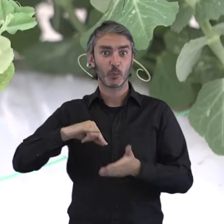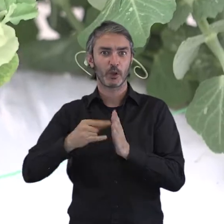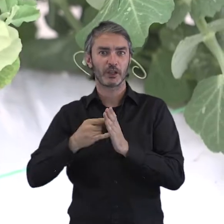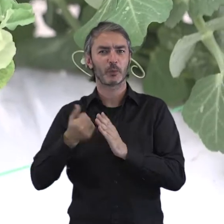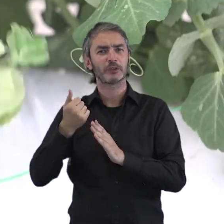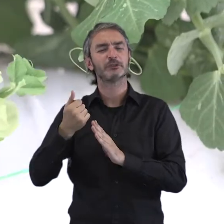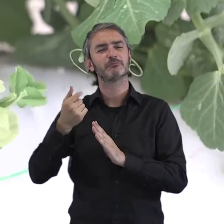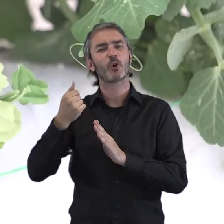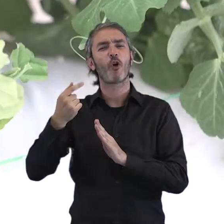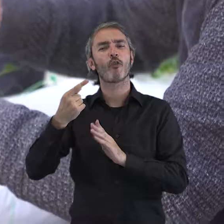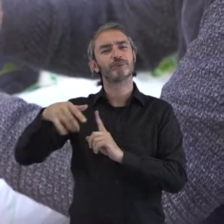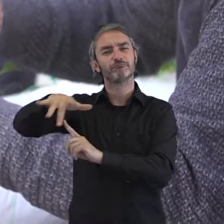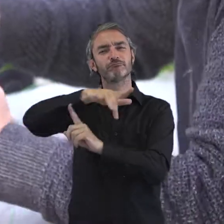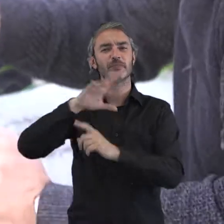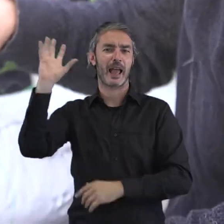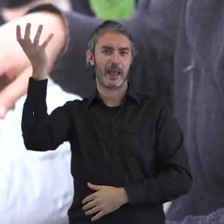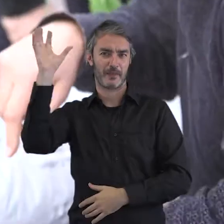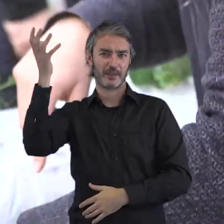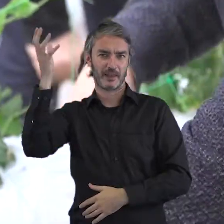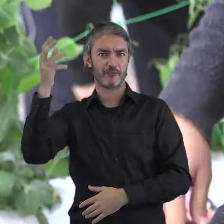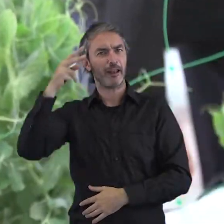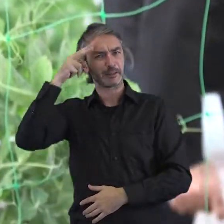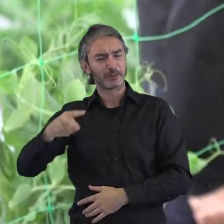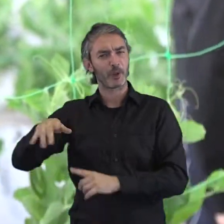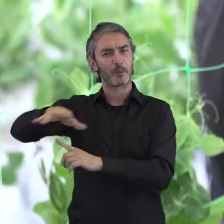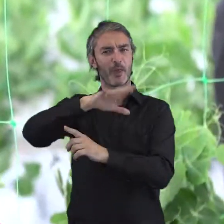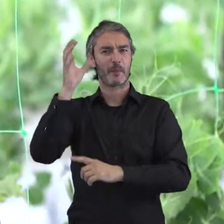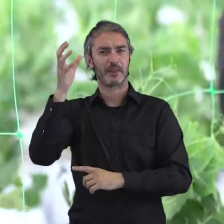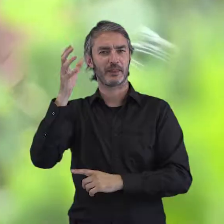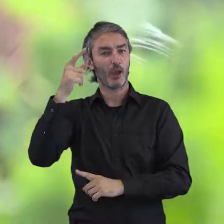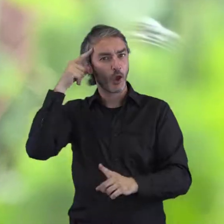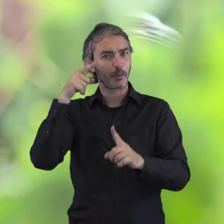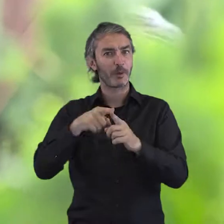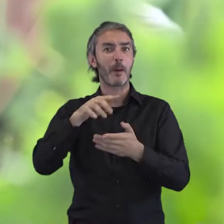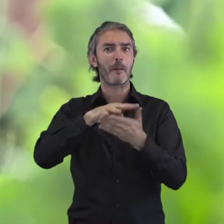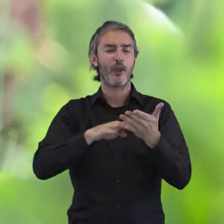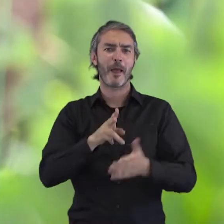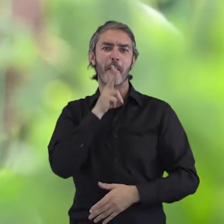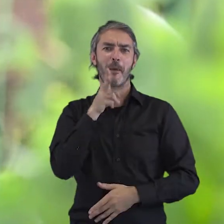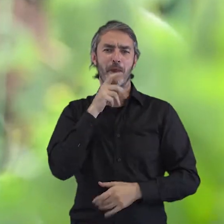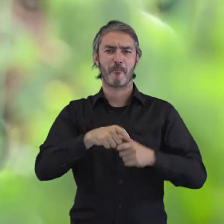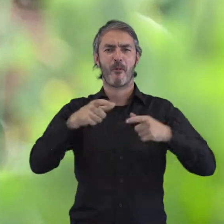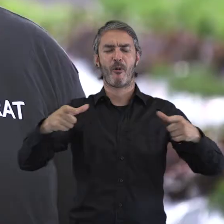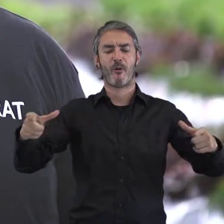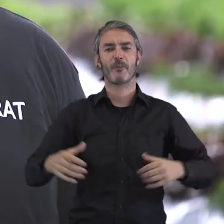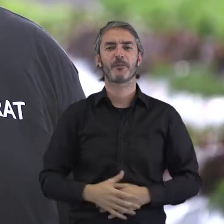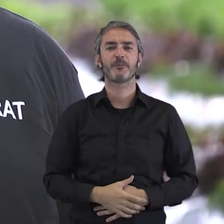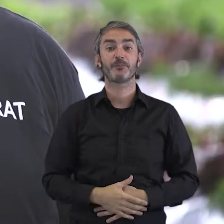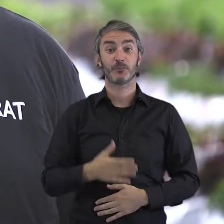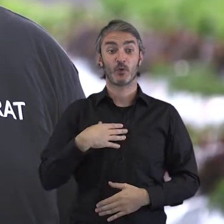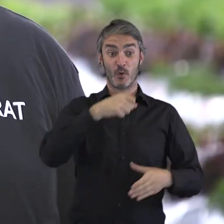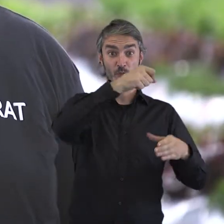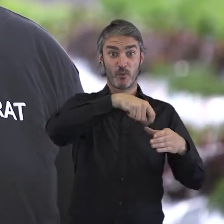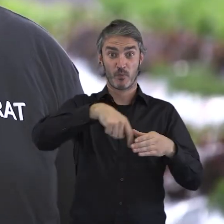són les condicions mediambientals, al respecte al, doncs, al medi ambient i a aconseguir una Barcelona doncs, més verda. No?